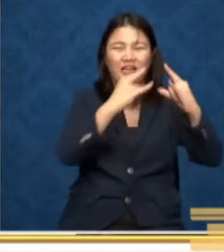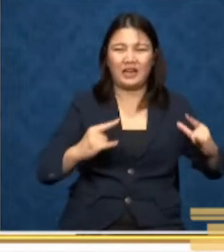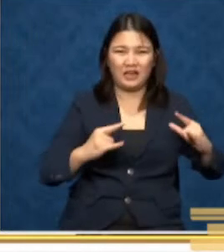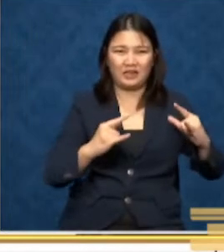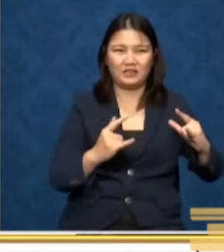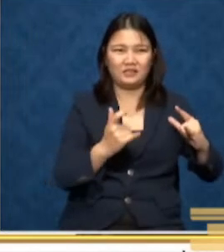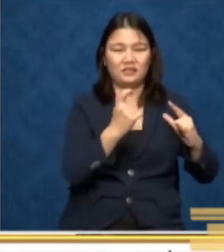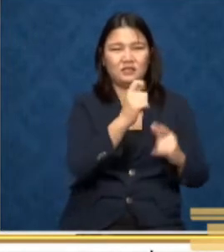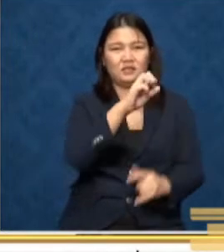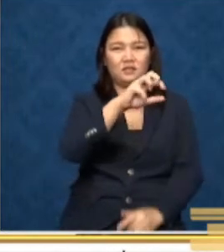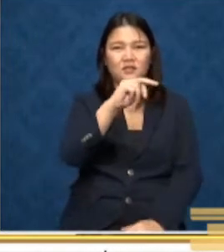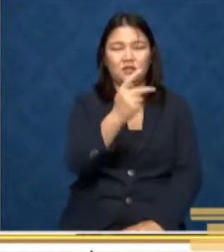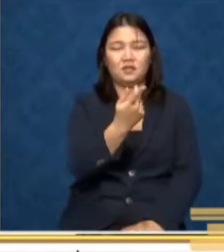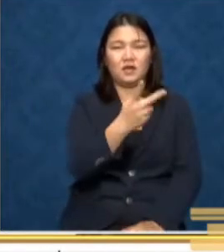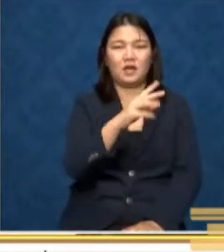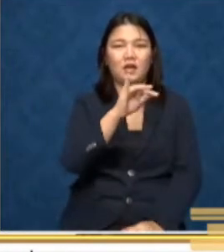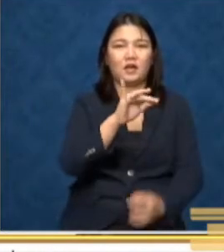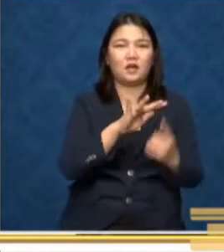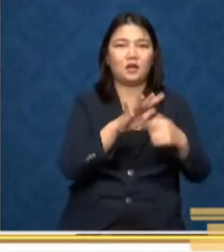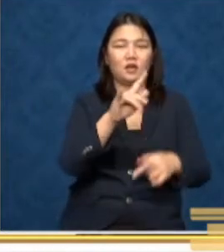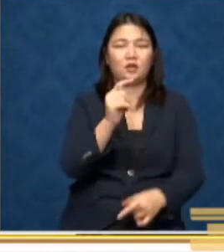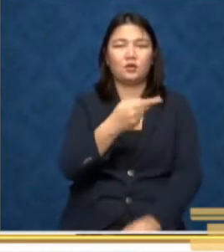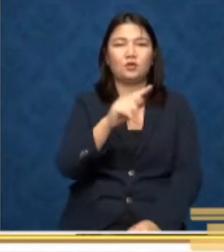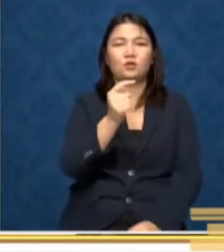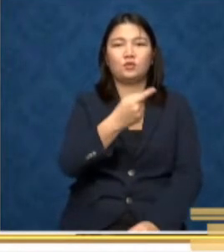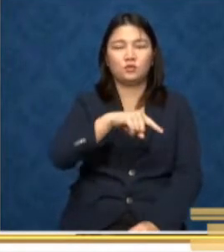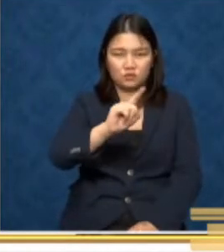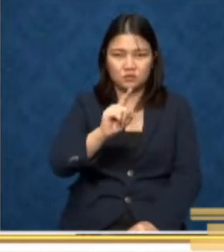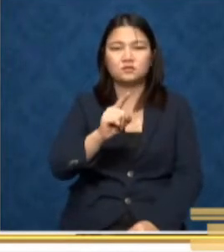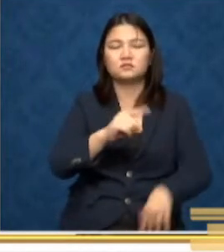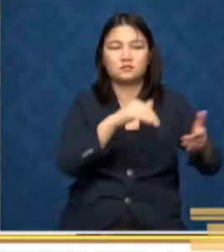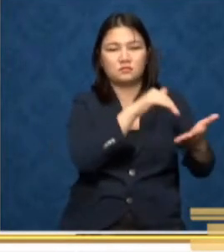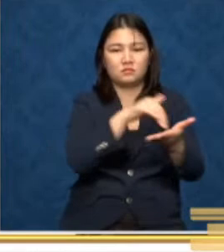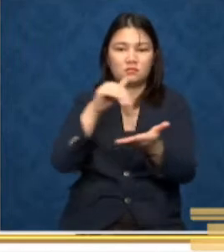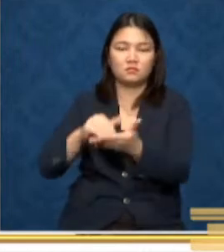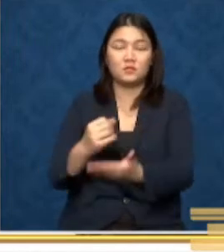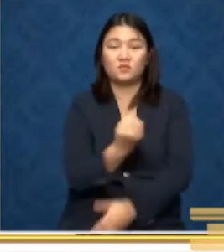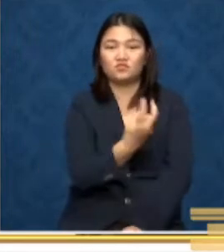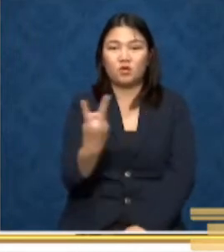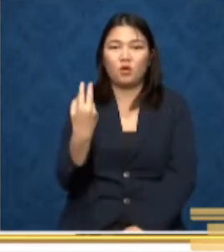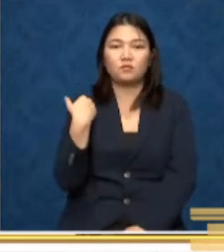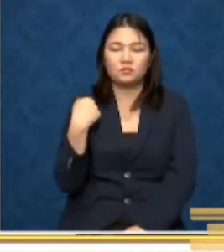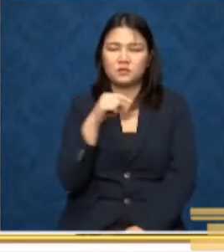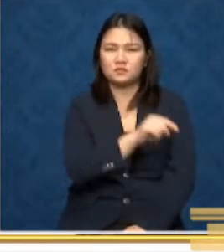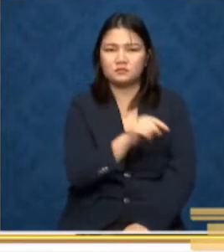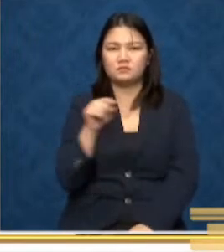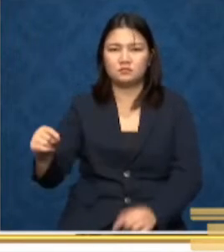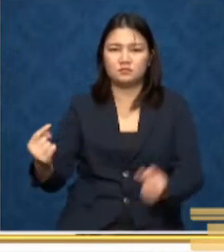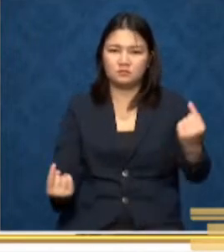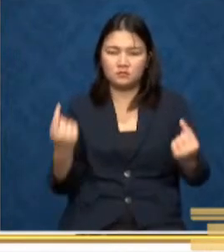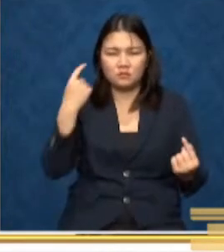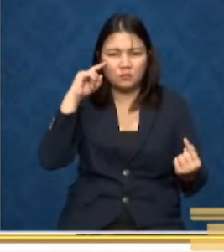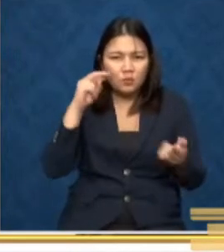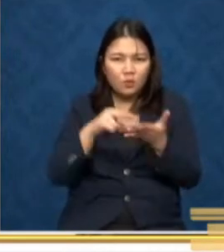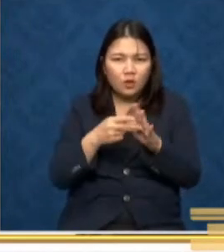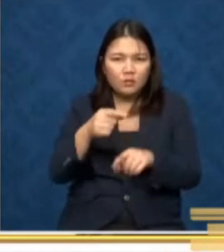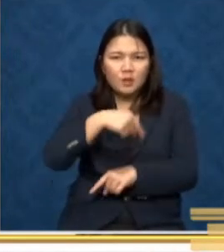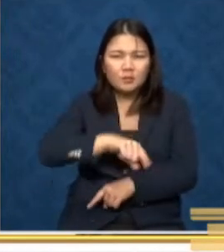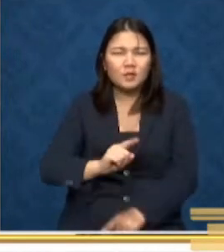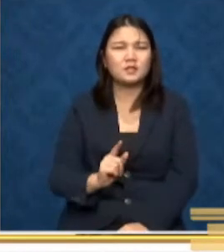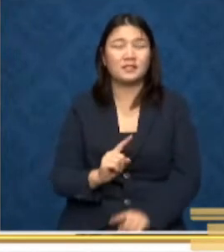และศูนย์ปฏิบัติการตำรวจแห่งชาติแนวหน้าจังหวัดยะลา7รายงานได้รายงานชี้ว่าสถานคุมขังอย่างไม่เป็นทางการ